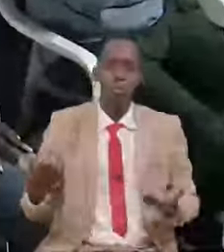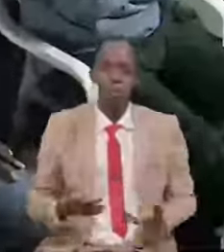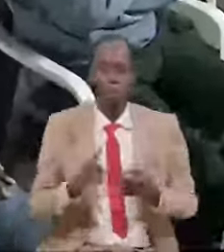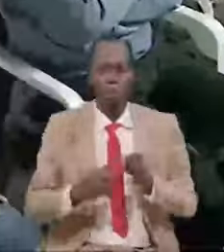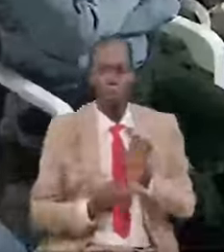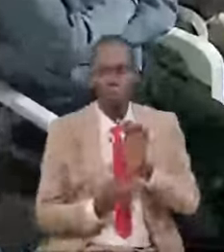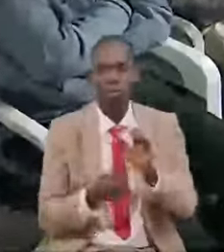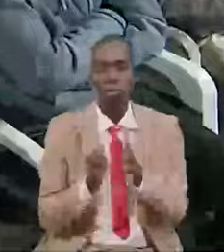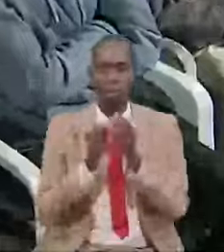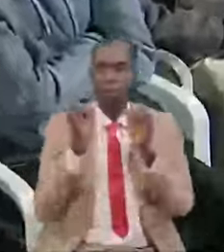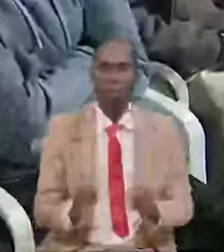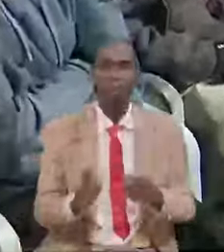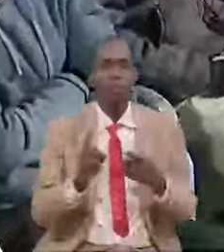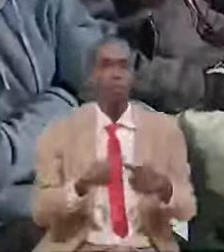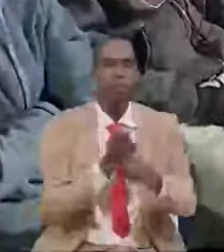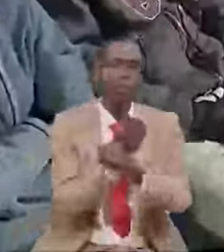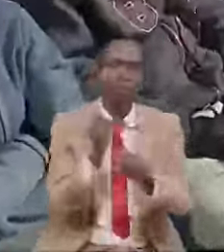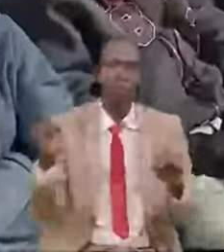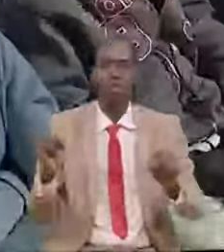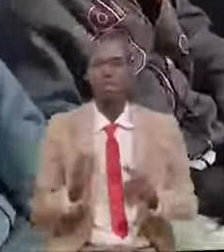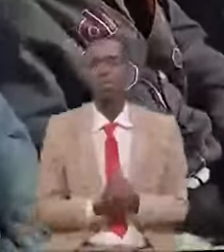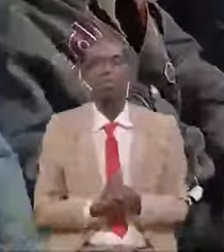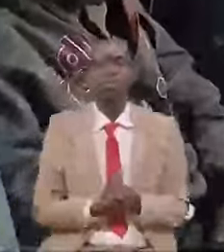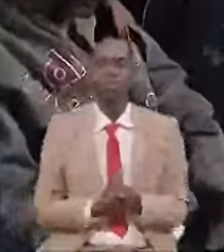Et quand il est venu, il devait manifester sa puissance pour sauver.